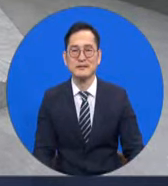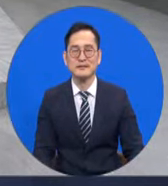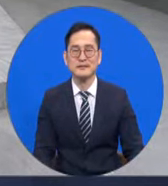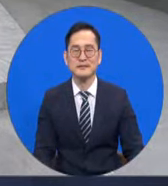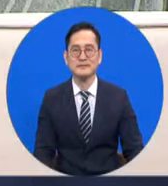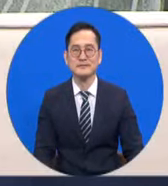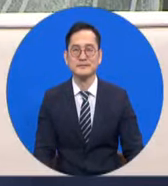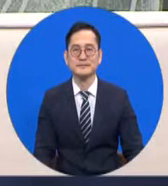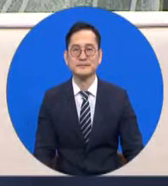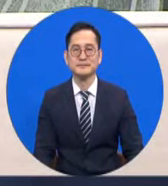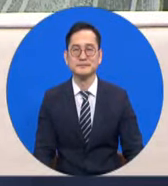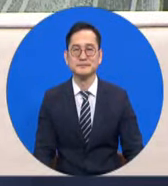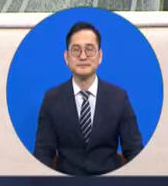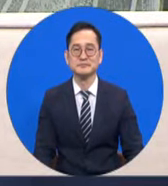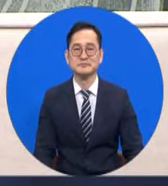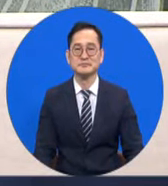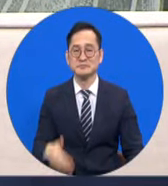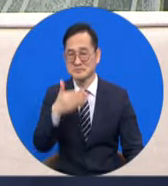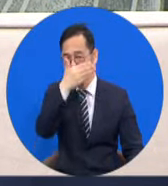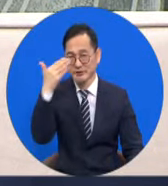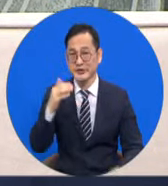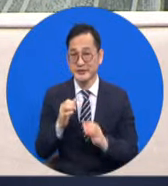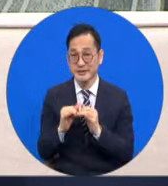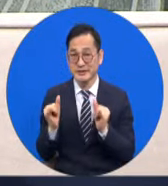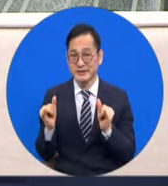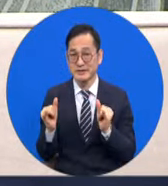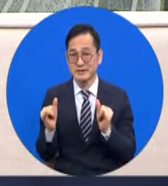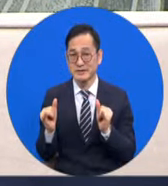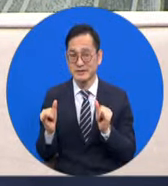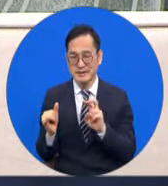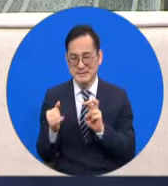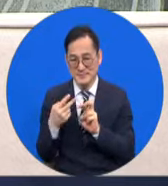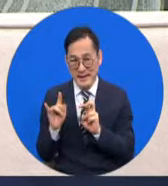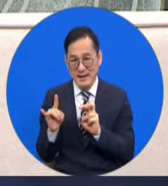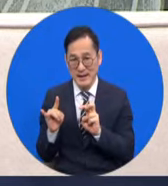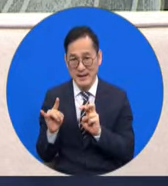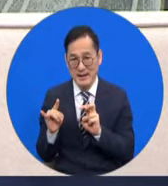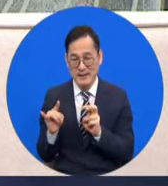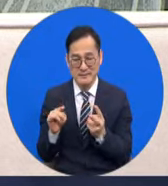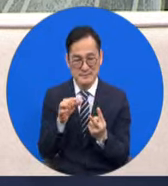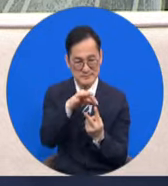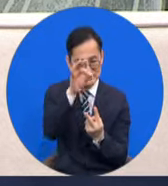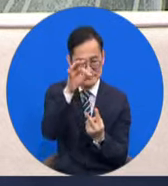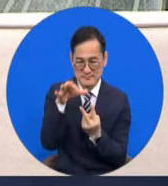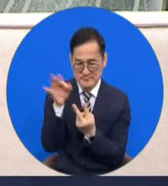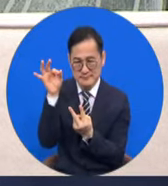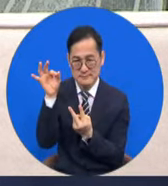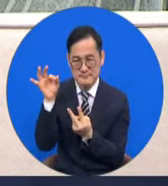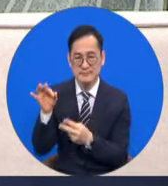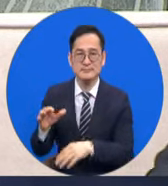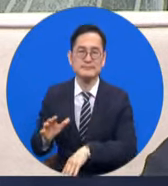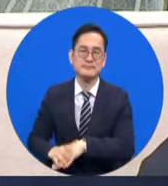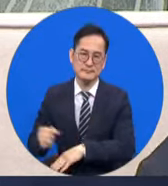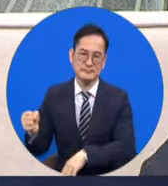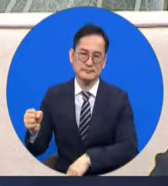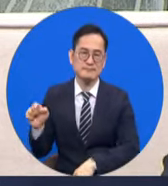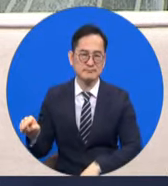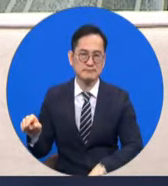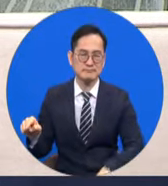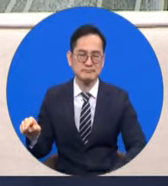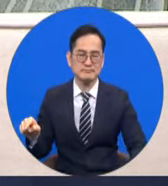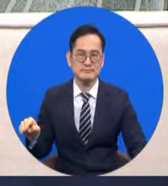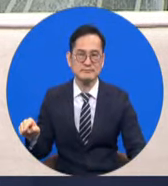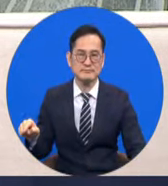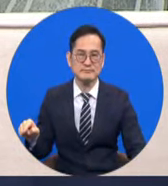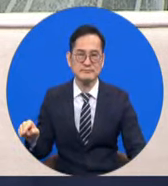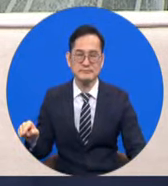그래서 청년 유권자들, 20대 유권자들이 정말 어떤 선택을 하느냐가 네. 우리가 가늠하기 어렵기